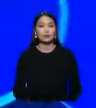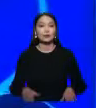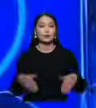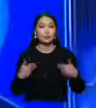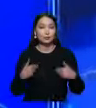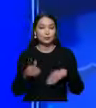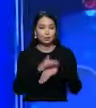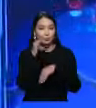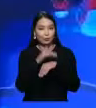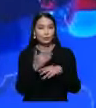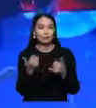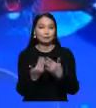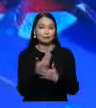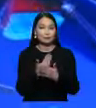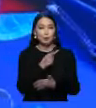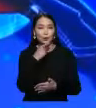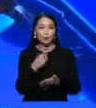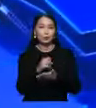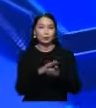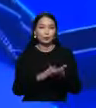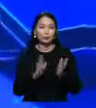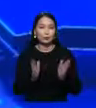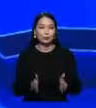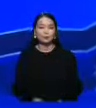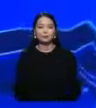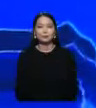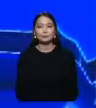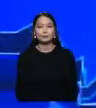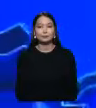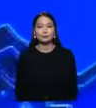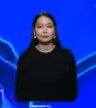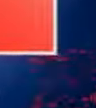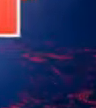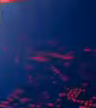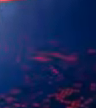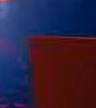Добрый вечер. Это новости на телеканале «Астана». В студии работает Надежда Полинко. И сейчас коротко о главном.